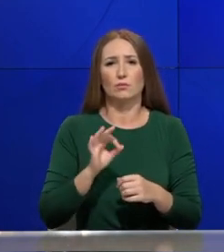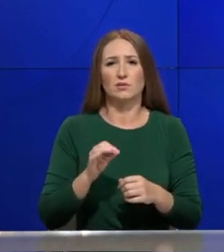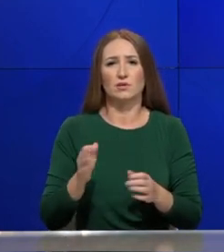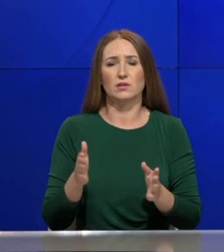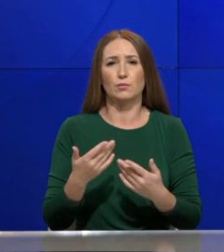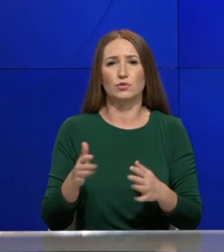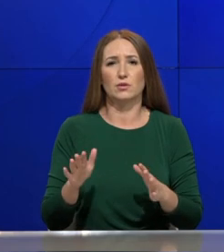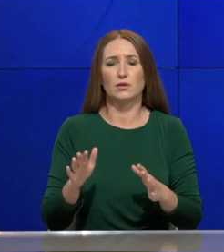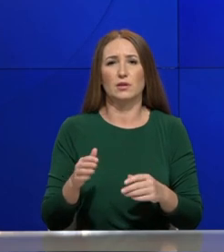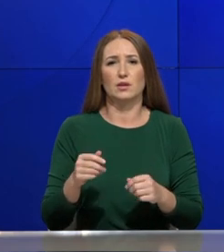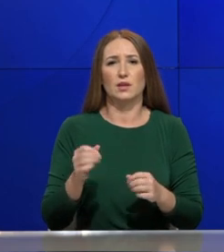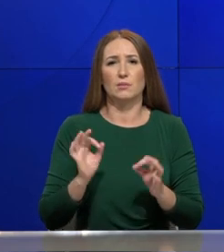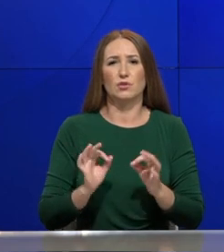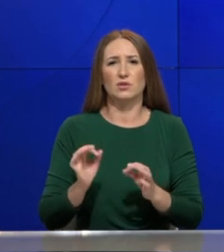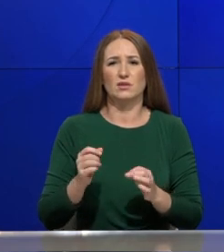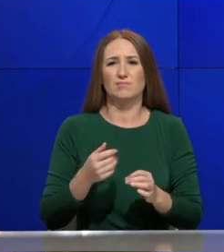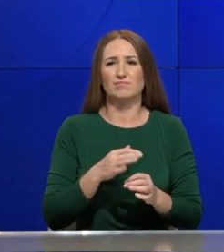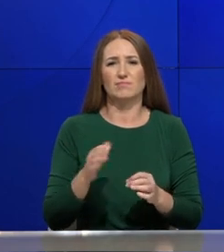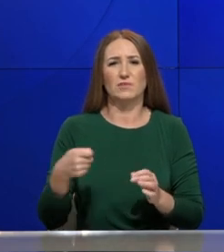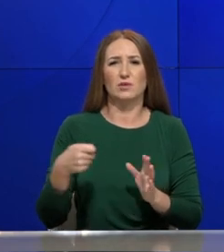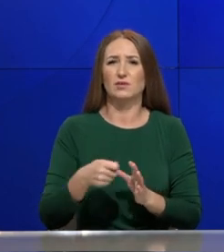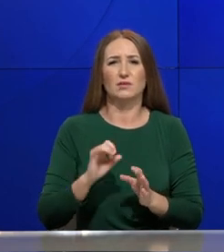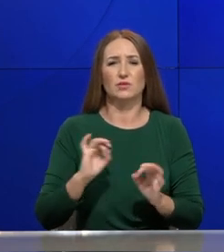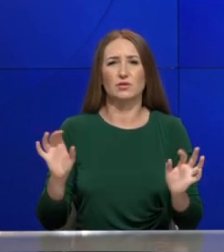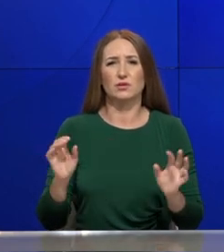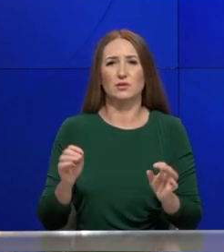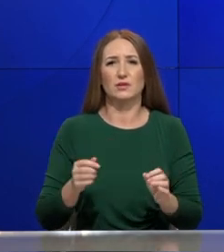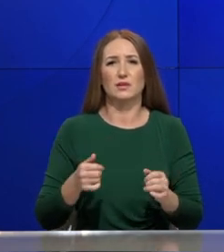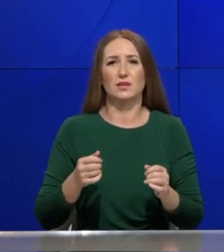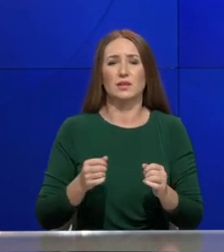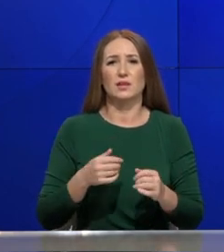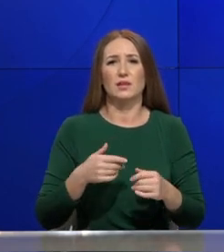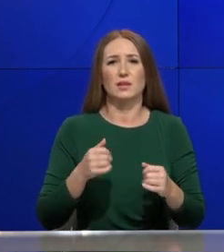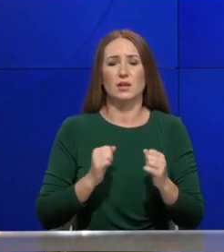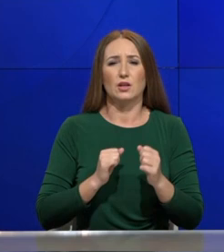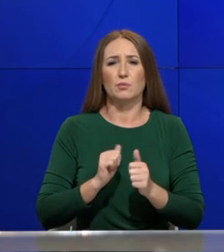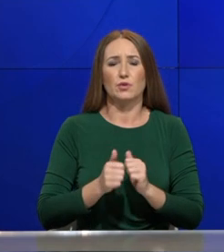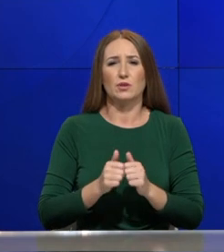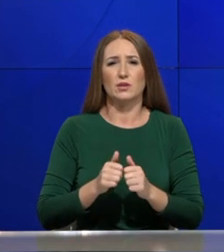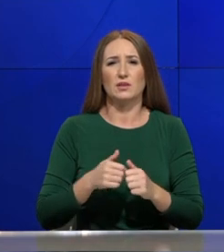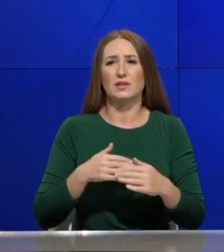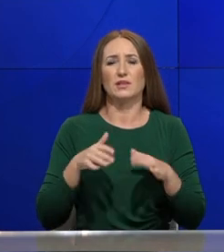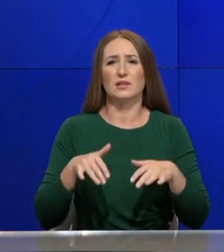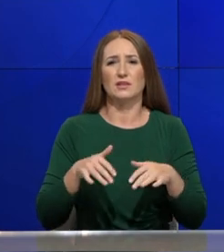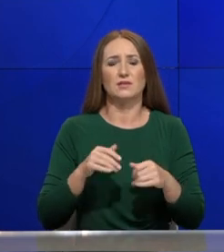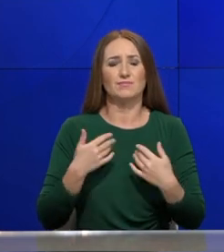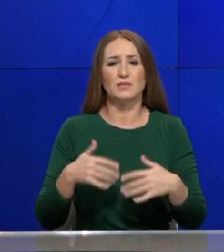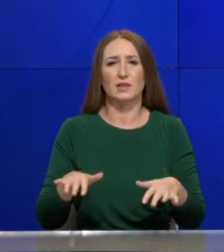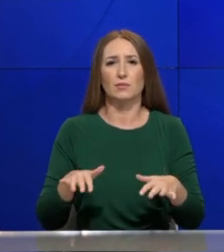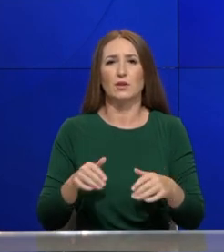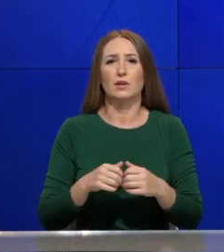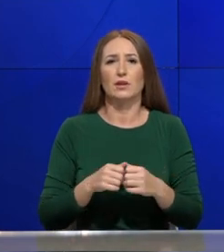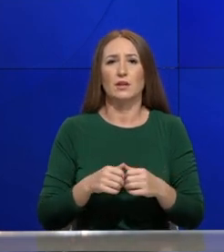zapuštena, prisutan je neravnomjeran razvoj i ulaganja u naselja, izletišta i sportske terene su u lošem stanju. Adekvatni parkovi